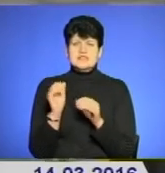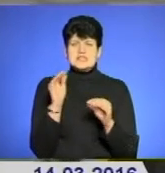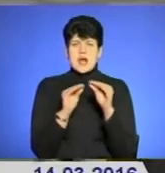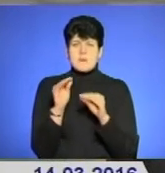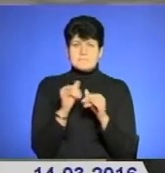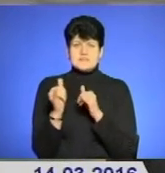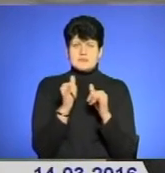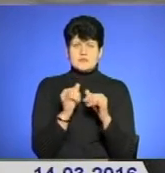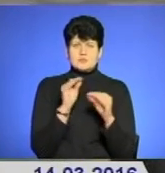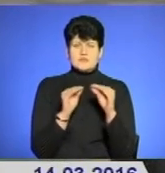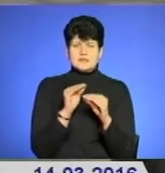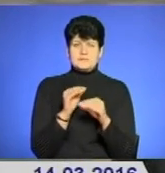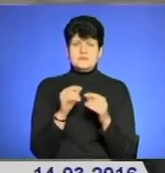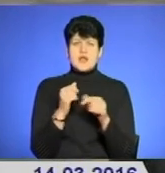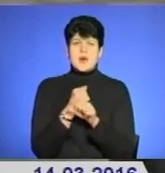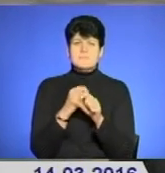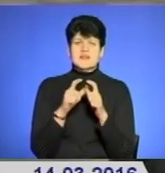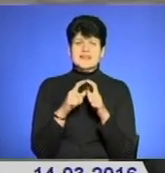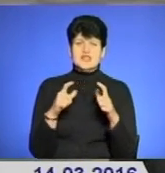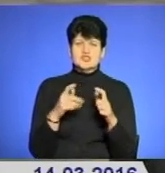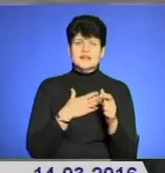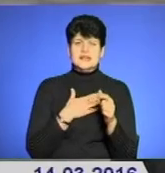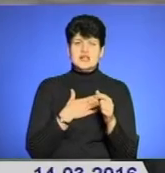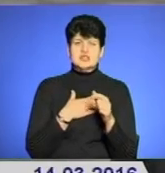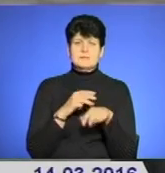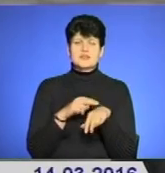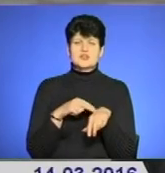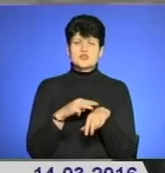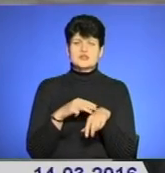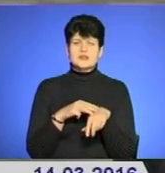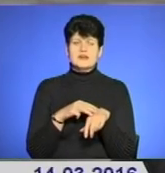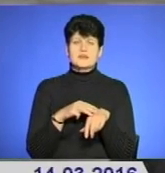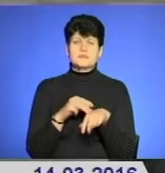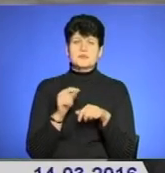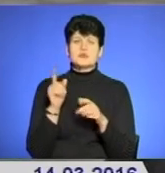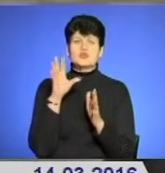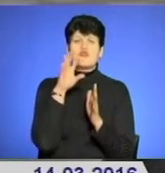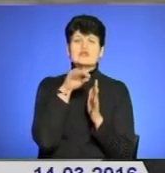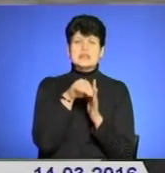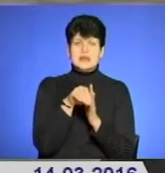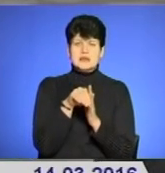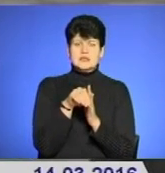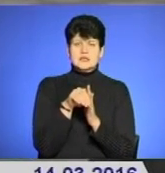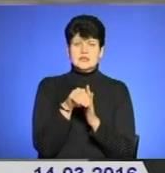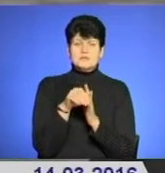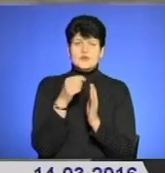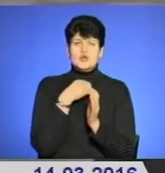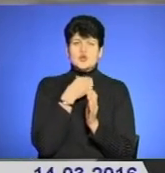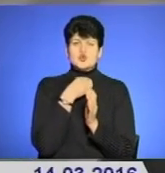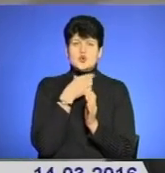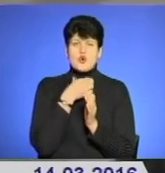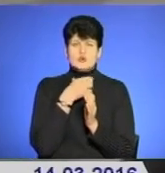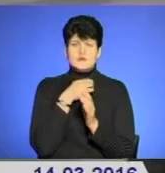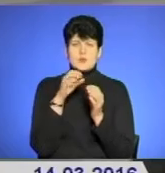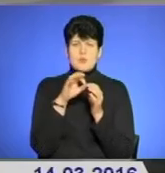аптечки наших міліціянтів деякими виробами медичного призначення. Зокрема, ми вклали туди носогорловий повітряпровід,